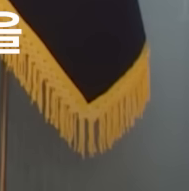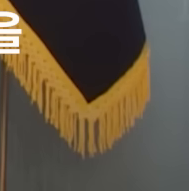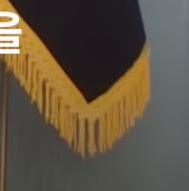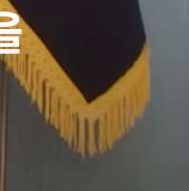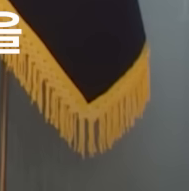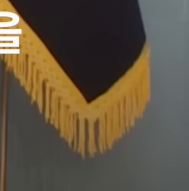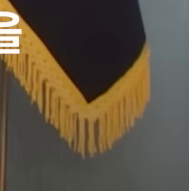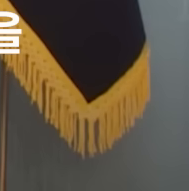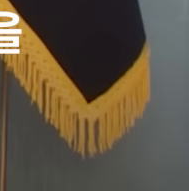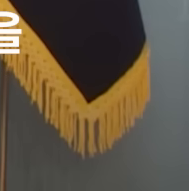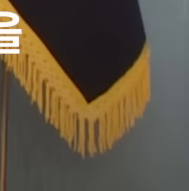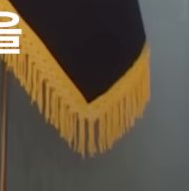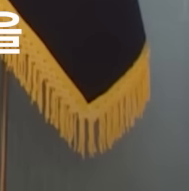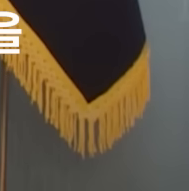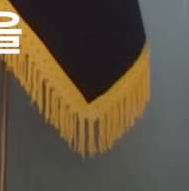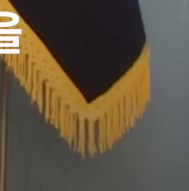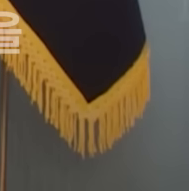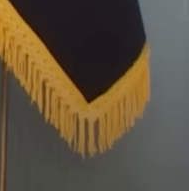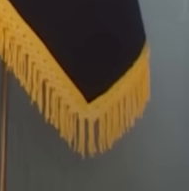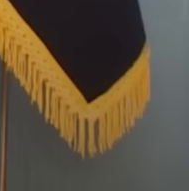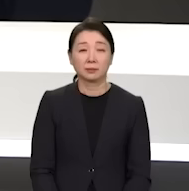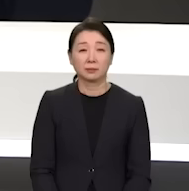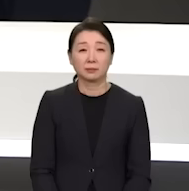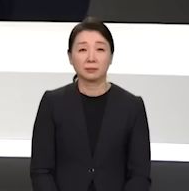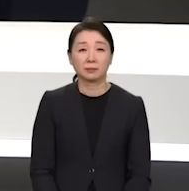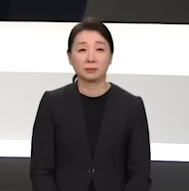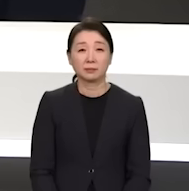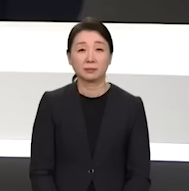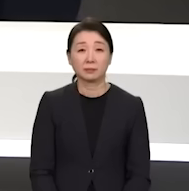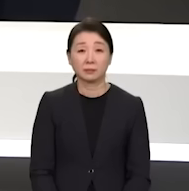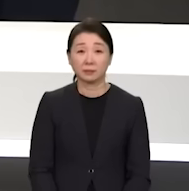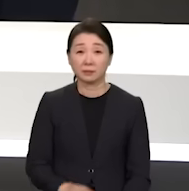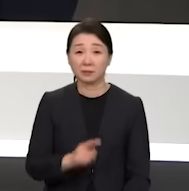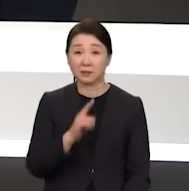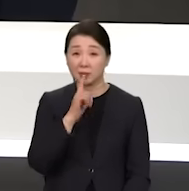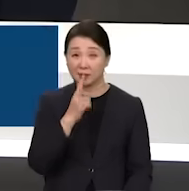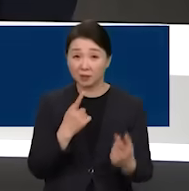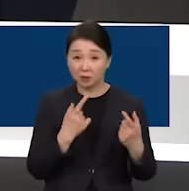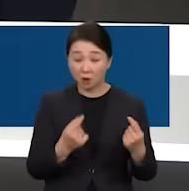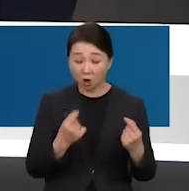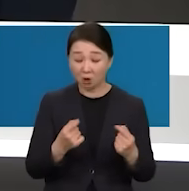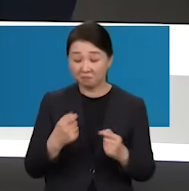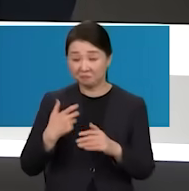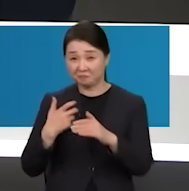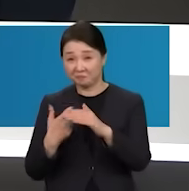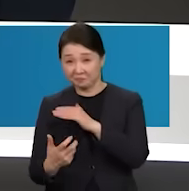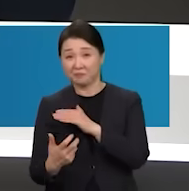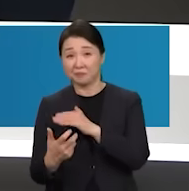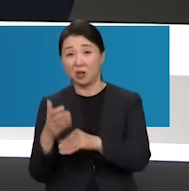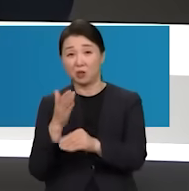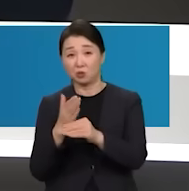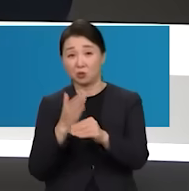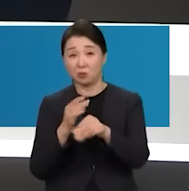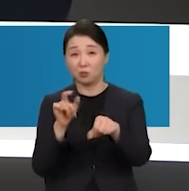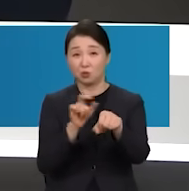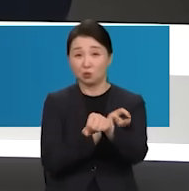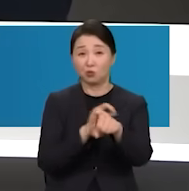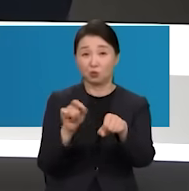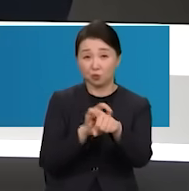검찰에서 진술을 했습니다. 이와 함께 계엄군의 주축인 특수전사령부의 핵심